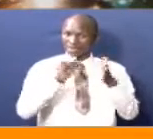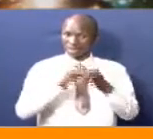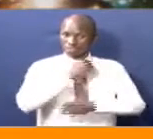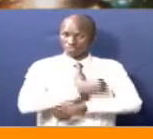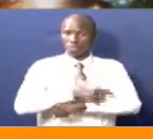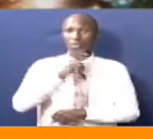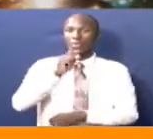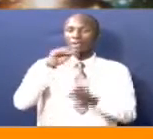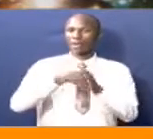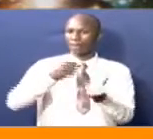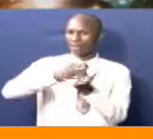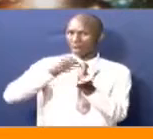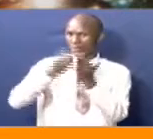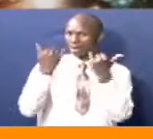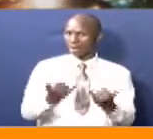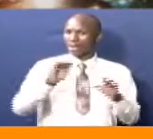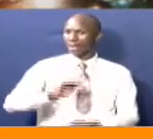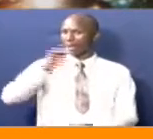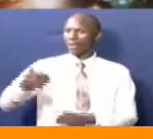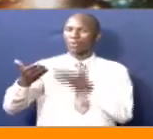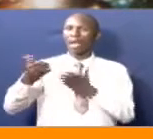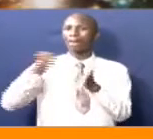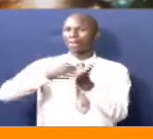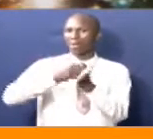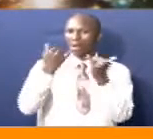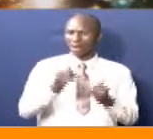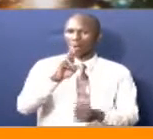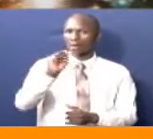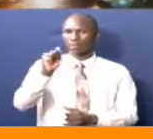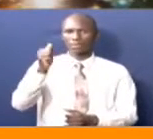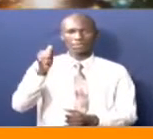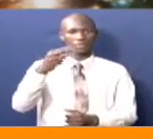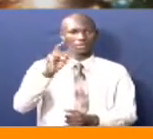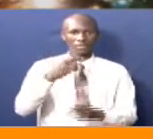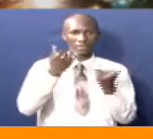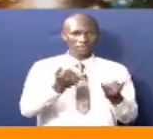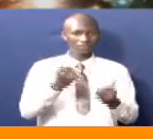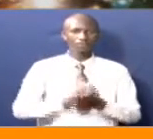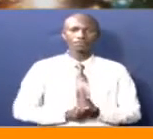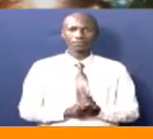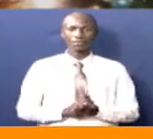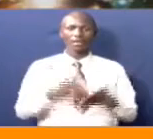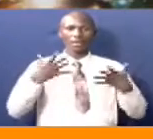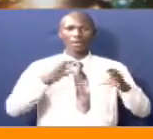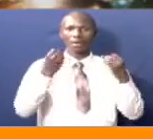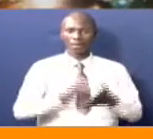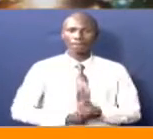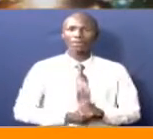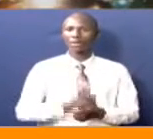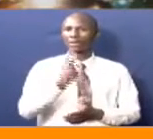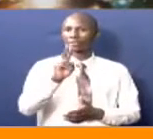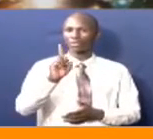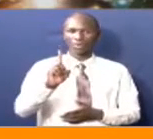wa imwana wa Makueni ulawi Kaunti ya Makueni Rashid. Ni wasa kana kufiki ya wajuno ene ndhengili miongweli na